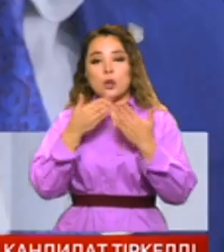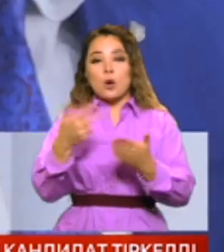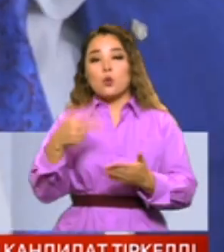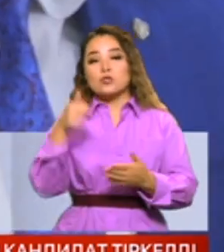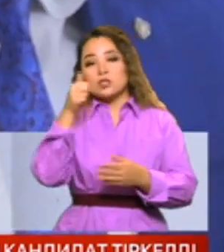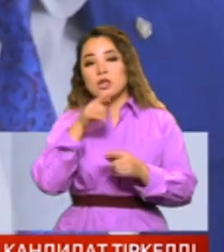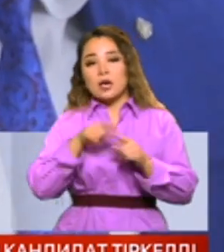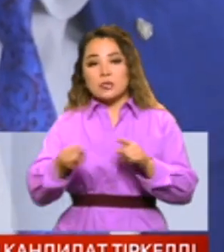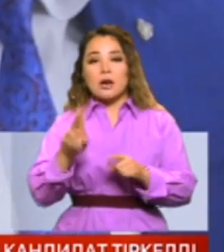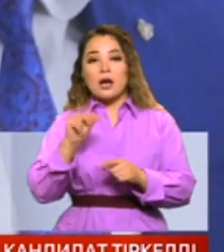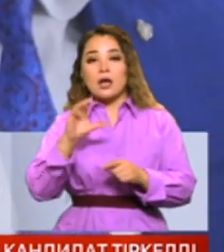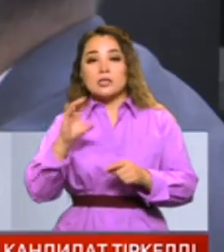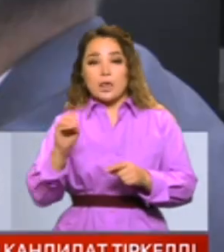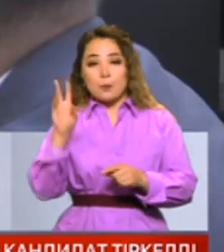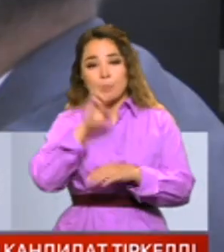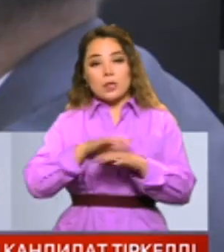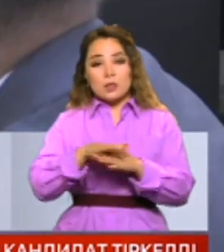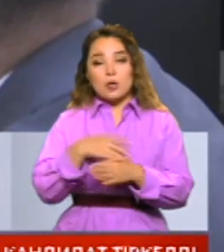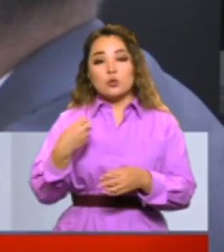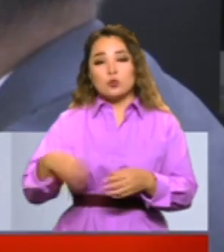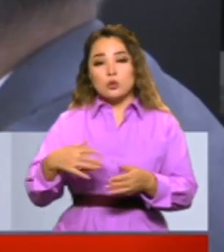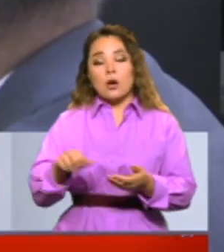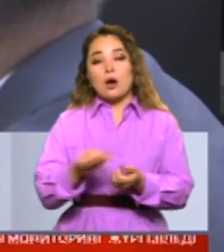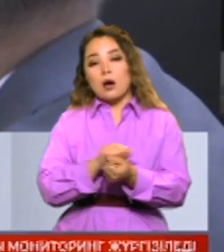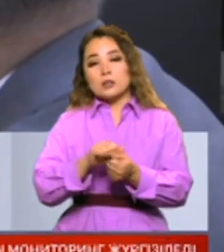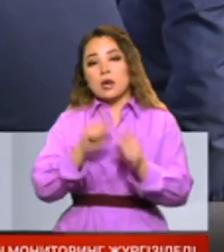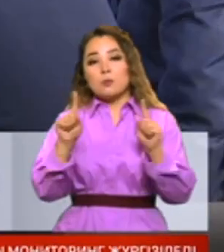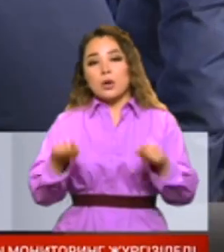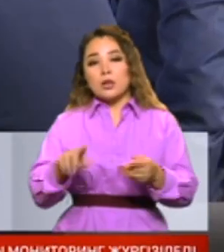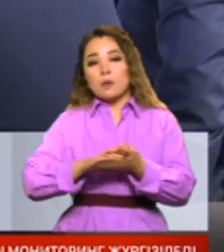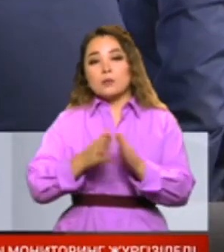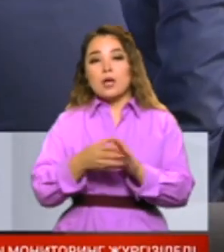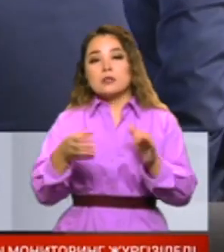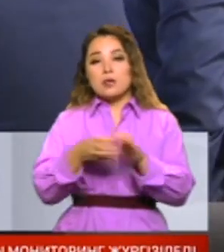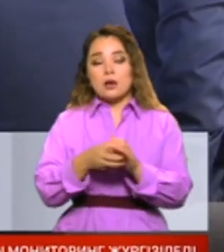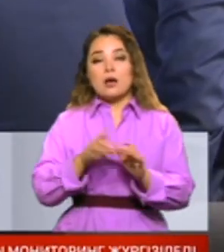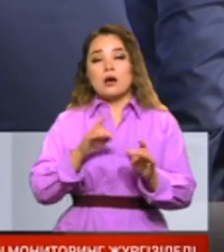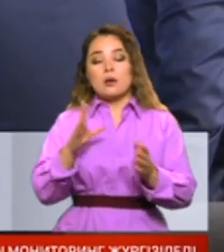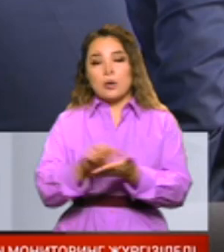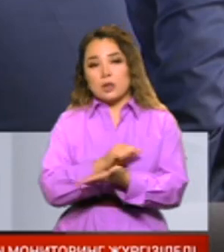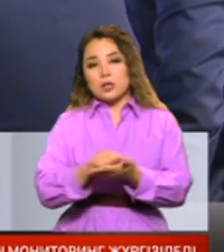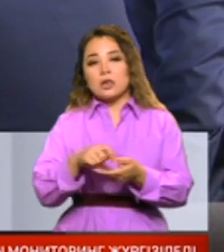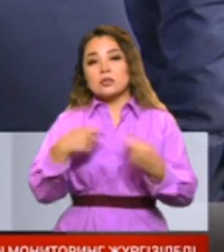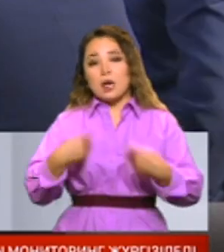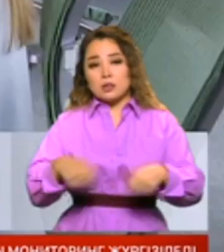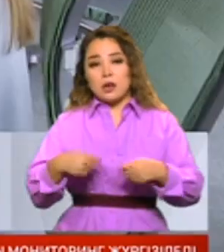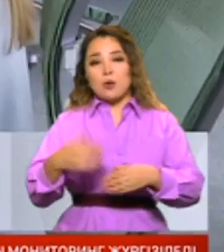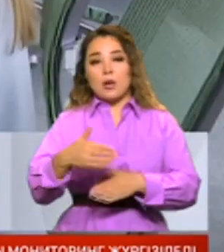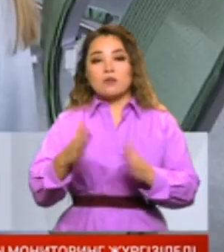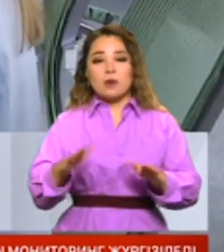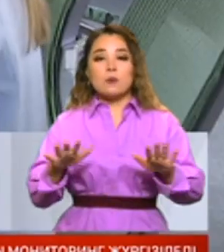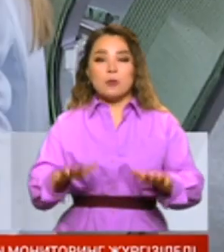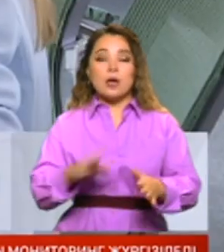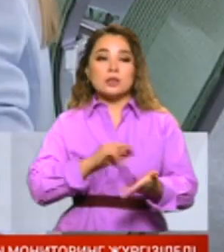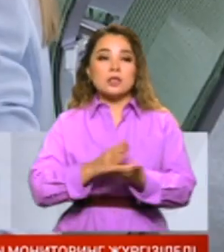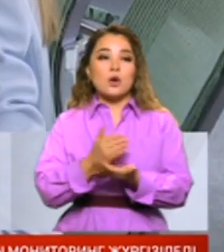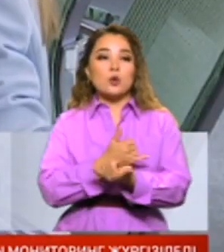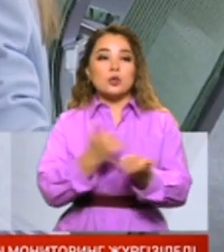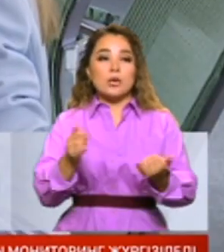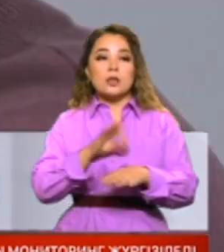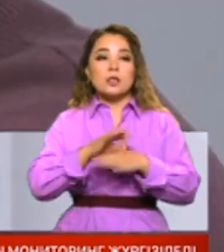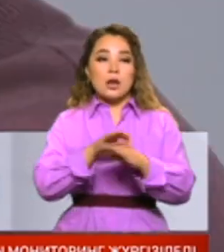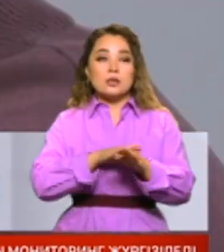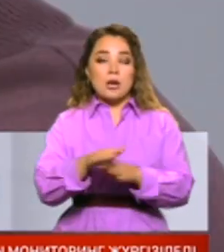30 жылдан бері Кассе мемлекеттік құнды қағаздар мен корпоративті облигация және акция нарығында жергілікті платформа ретінде қызмет етіп келе